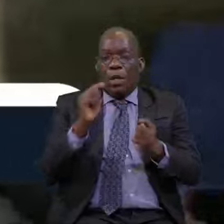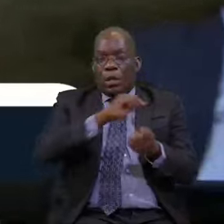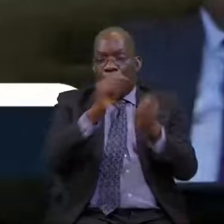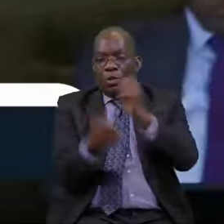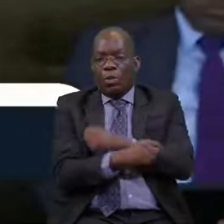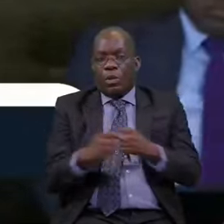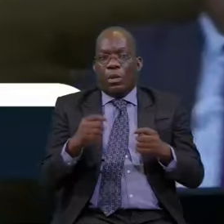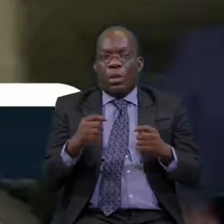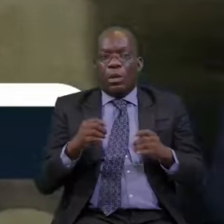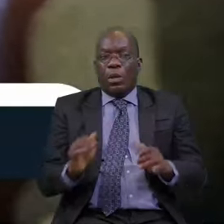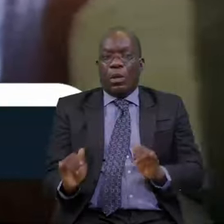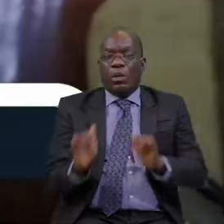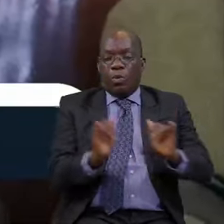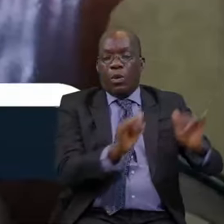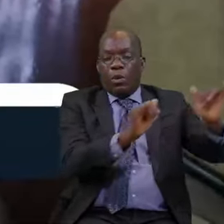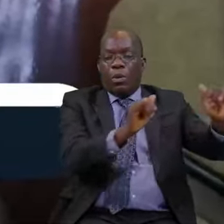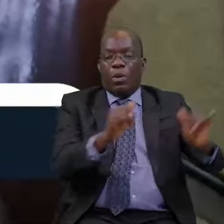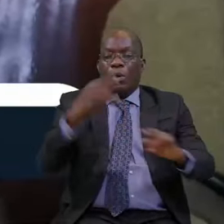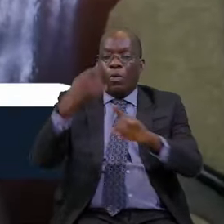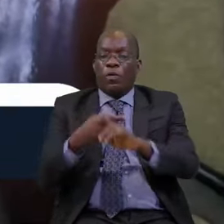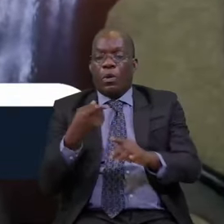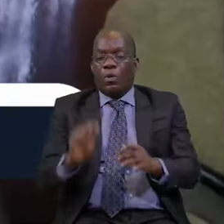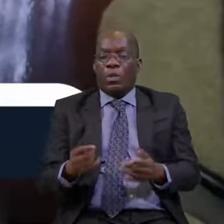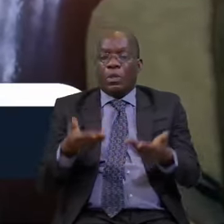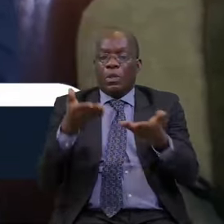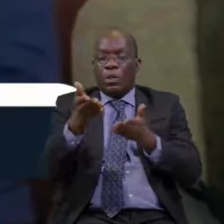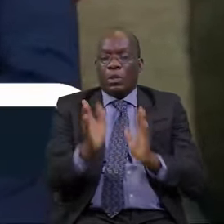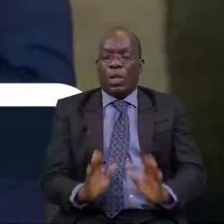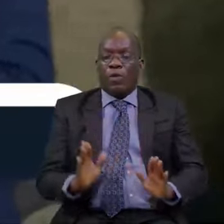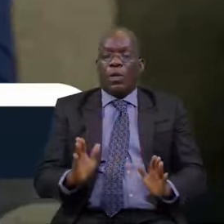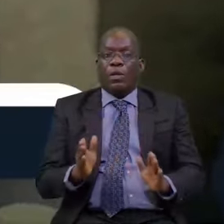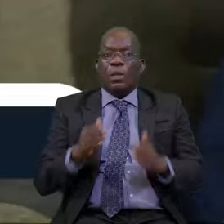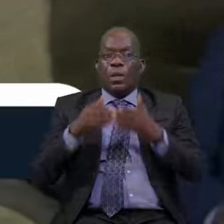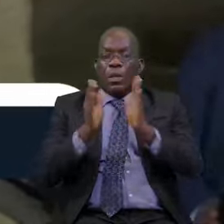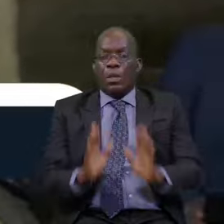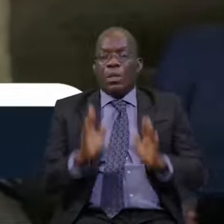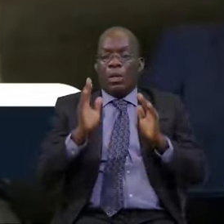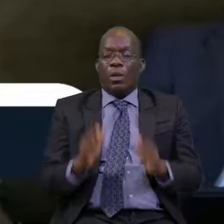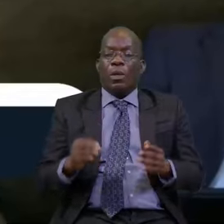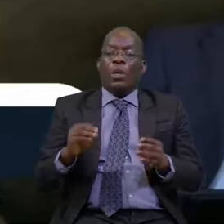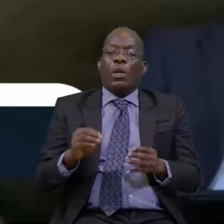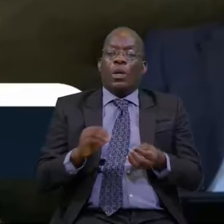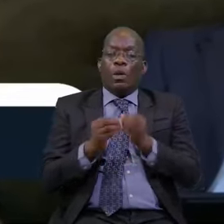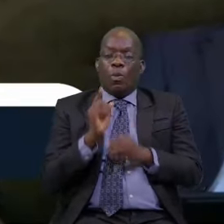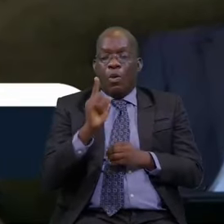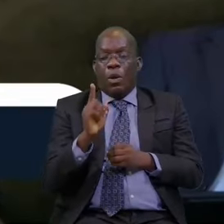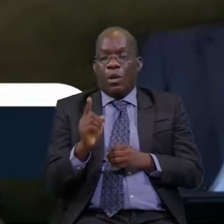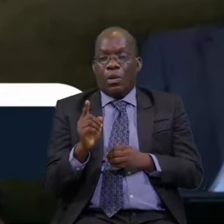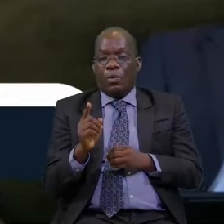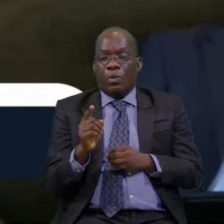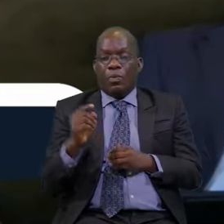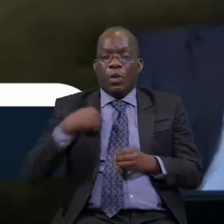Dans ce modèle transformateur du dirigeant serviteur, nous allons voir